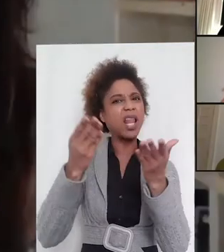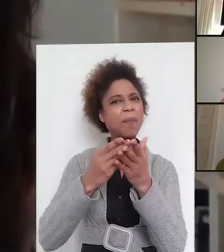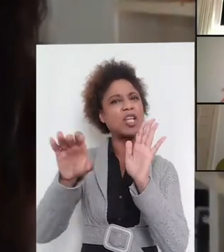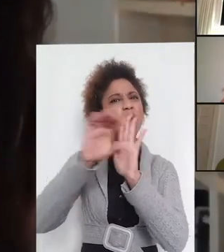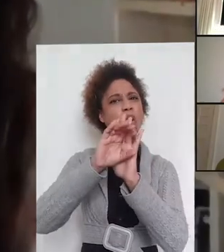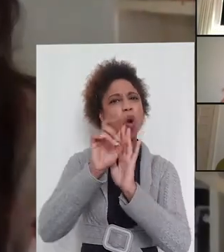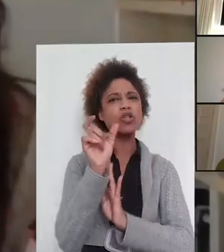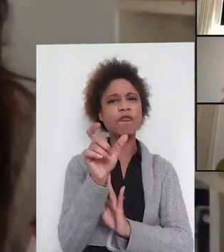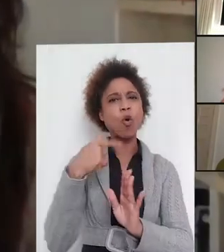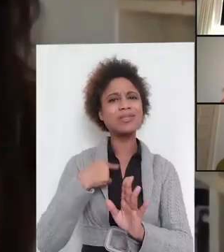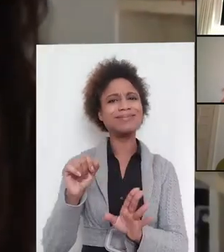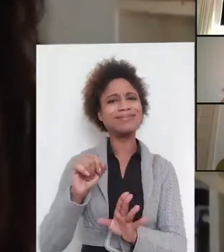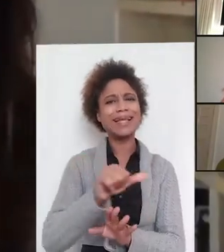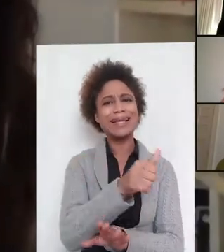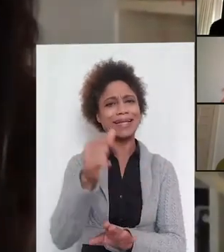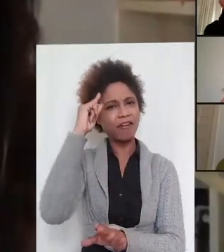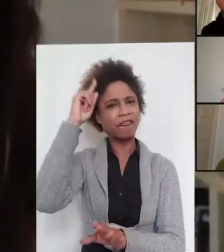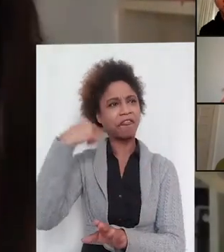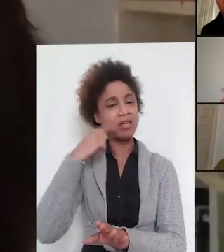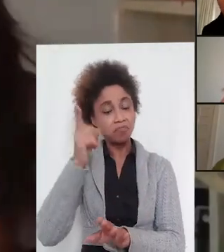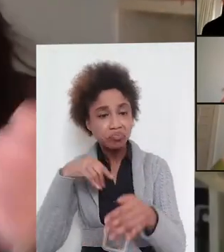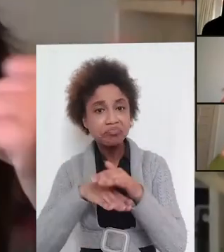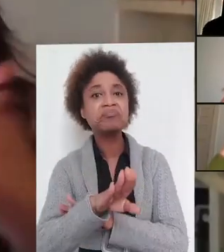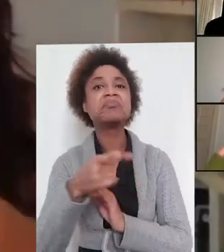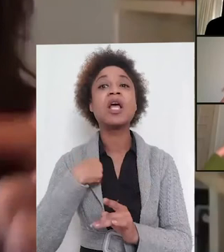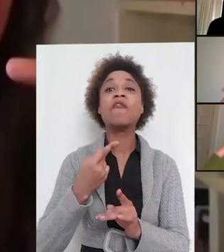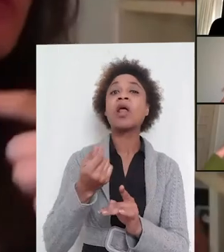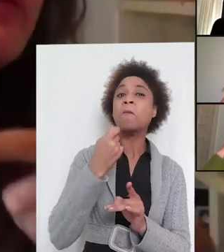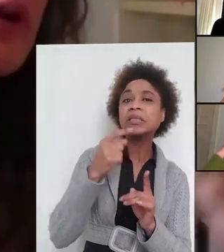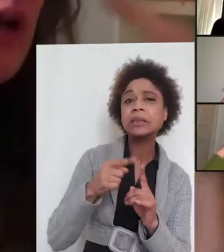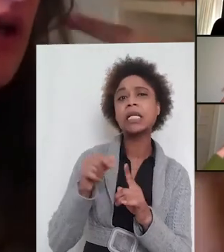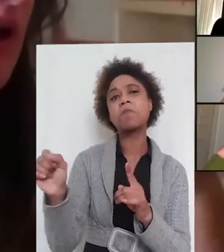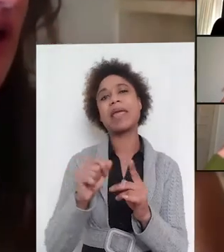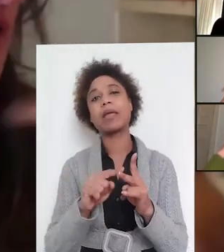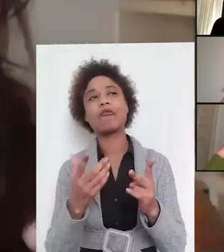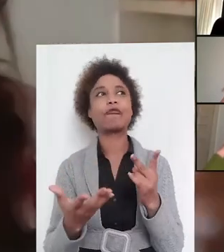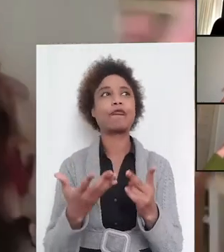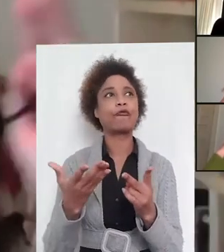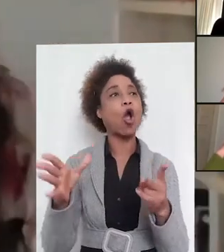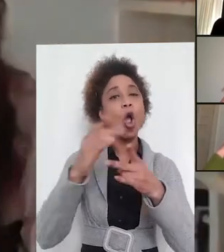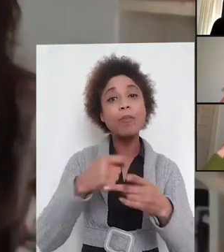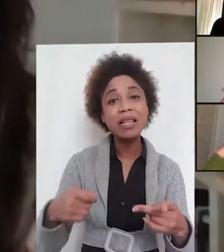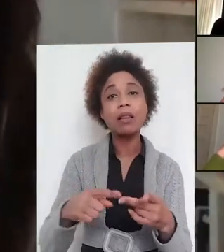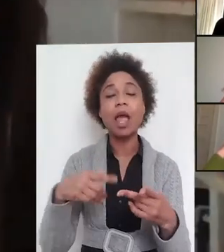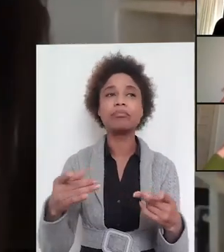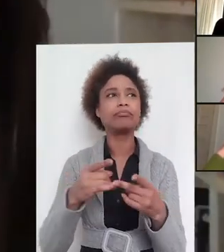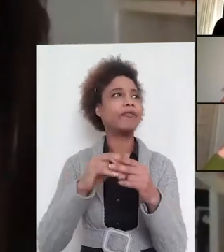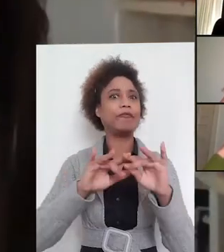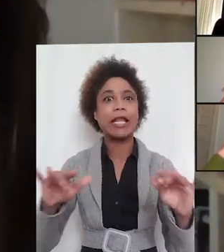codewoord wat iedereen weet van hey, hier moet ik naartoe als ik of medicijnen wil meenemen of hulpmiddelen heb of